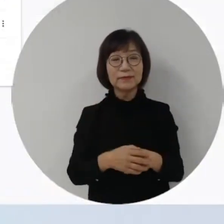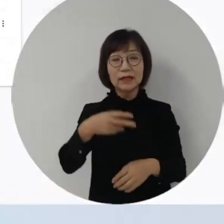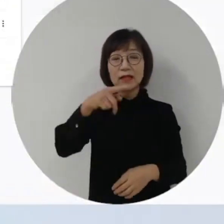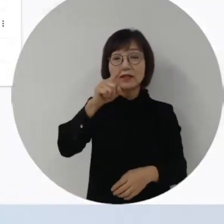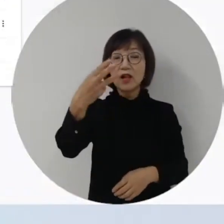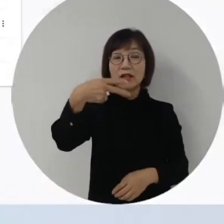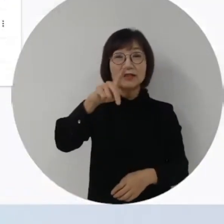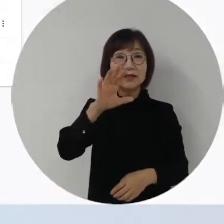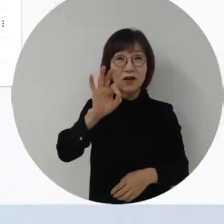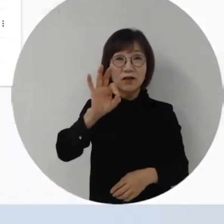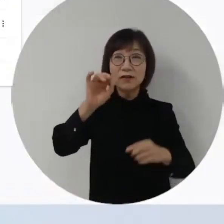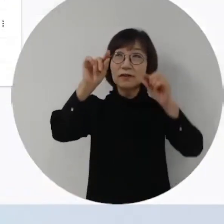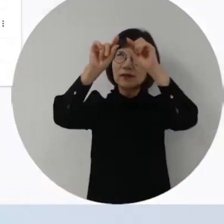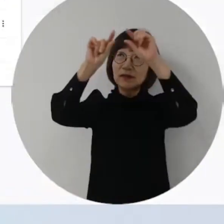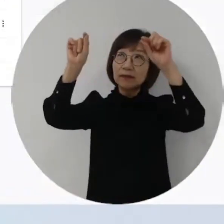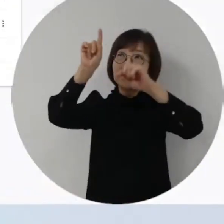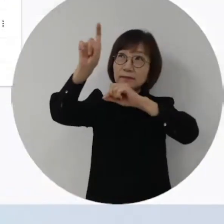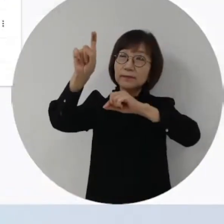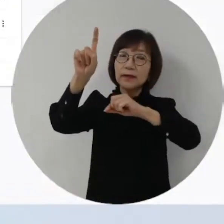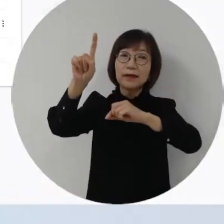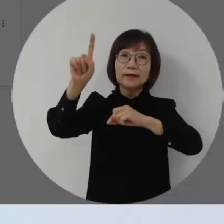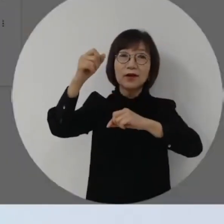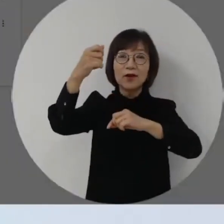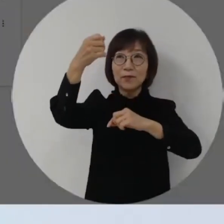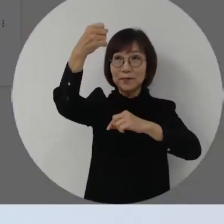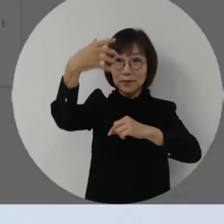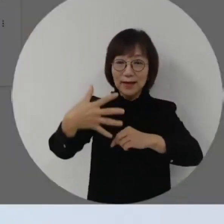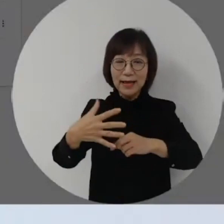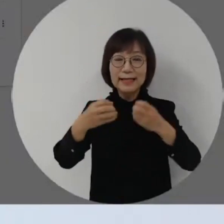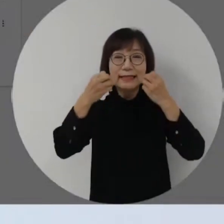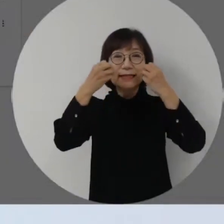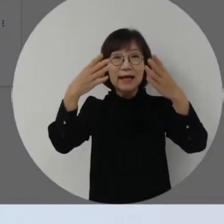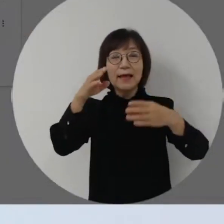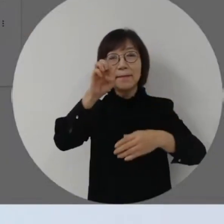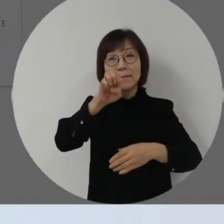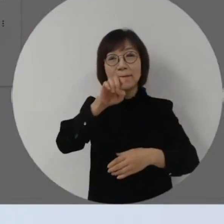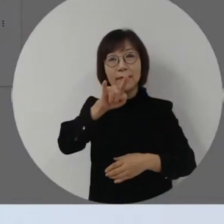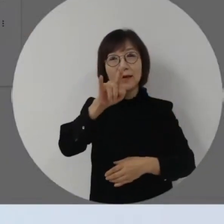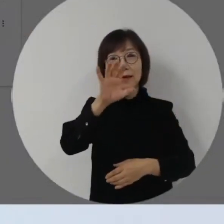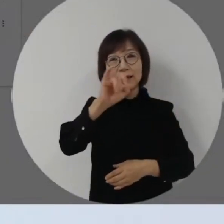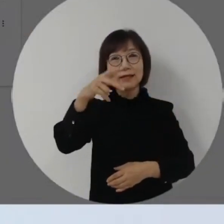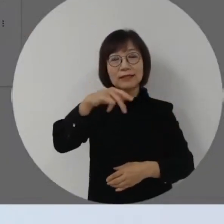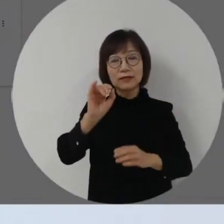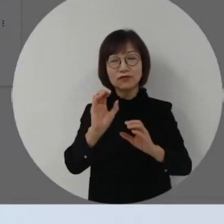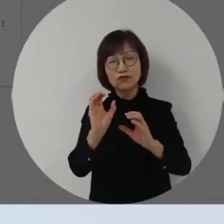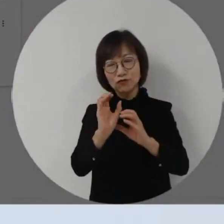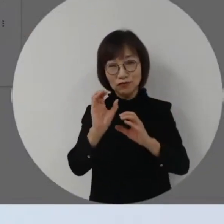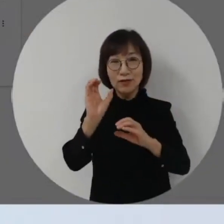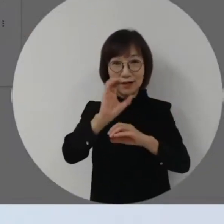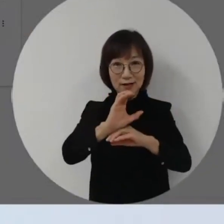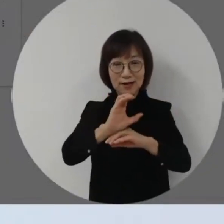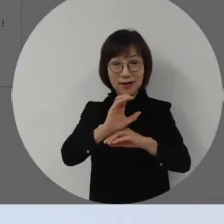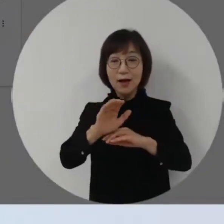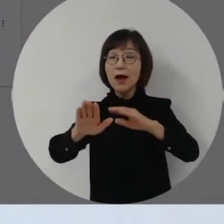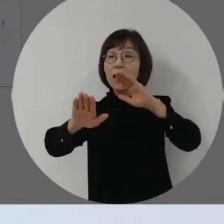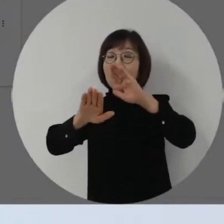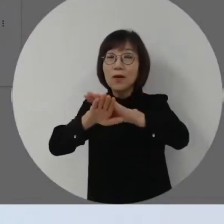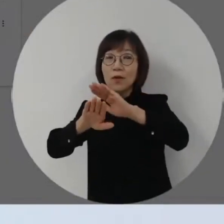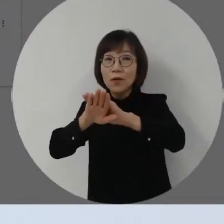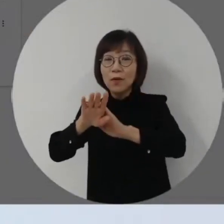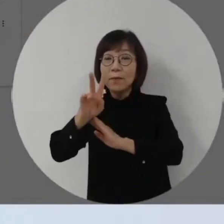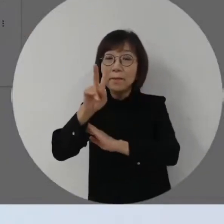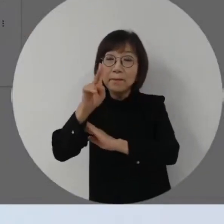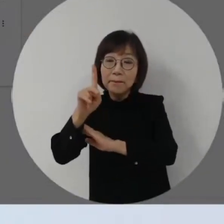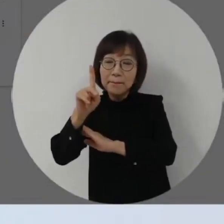마우스 오른쪽 버튼 붙여넣기 또는 컨트롤 키를 누른 상태에서 V 합니다.